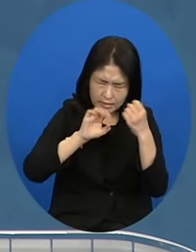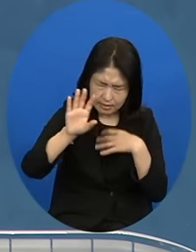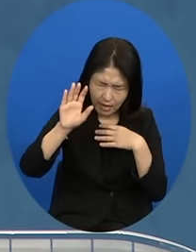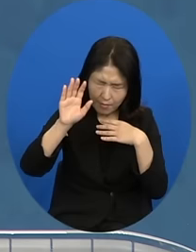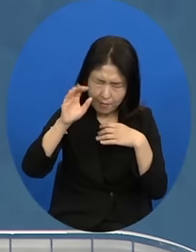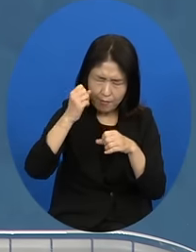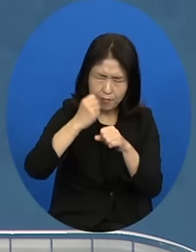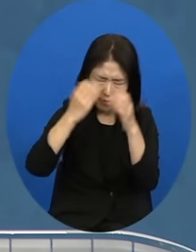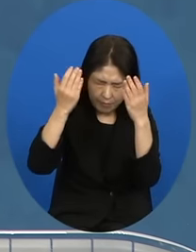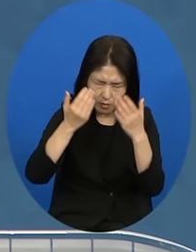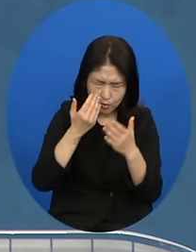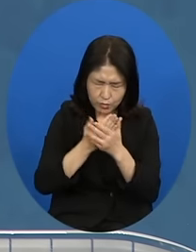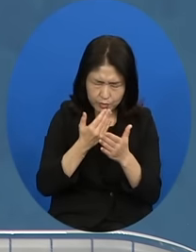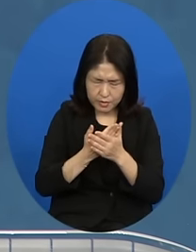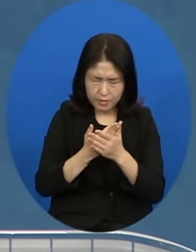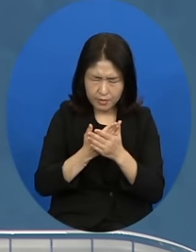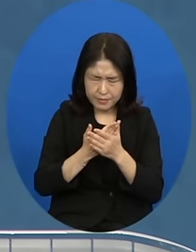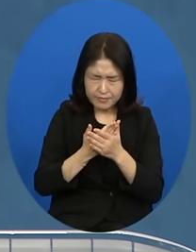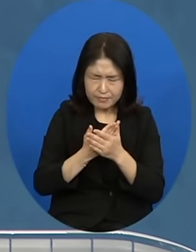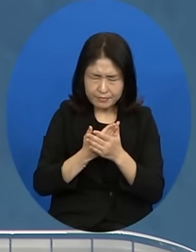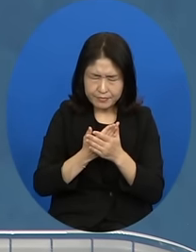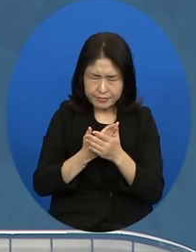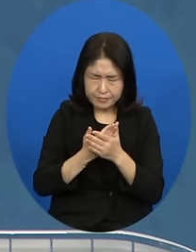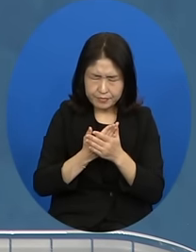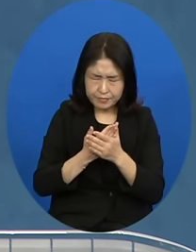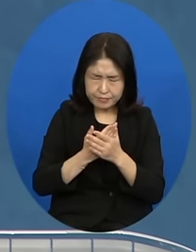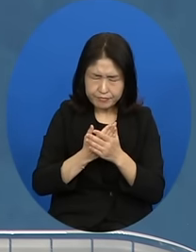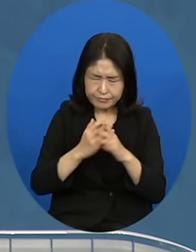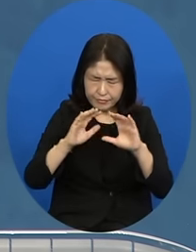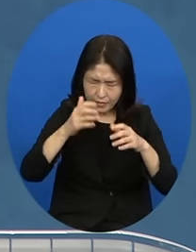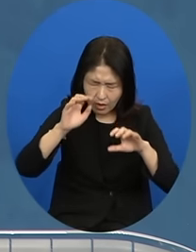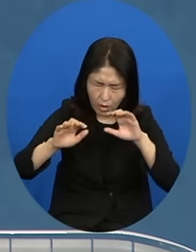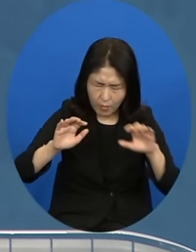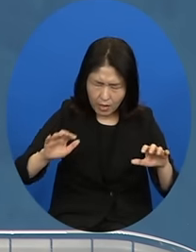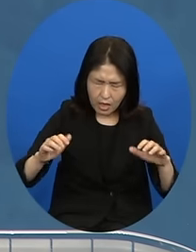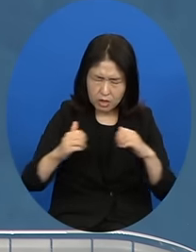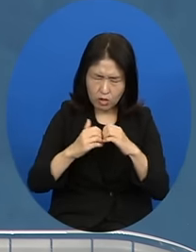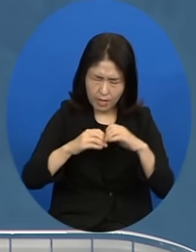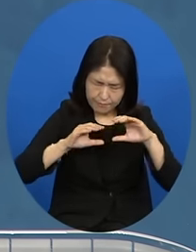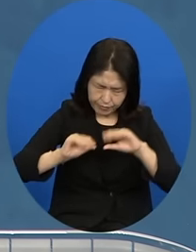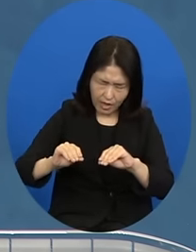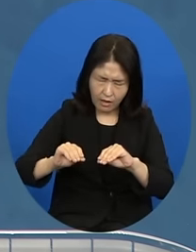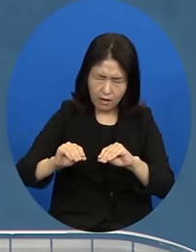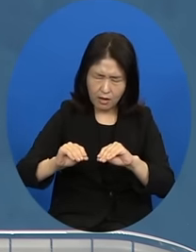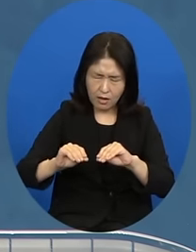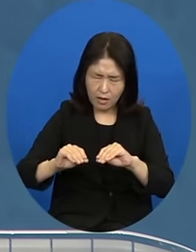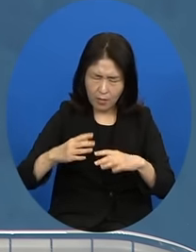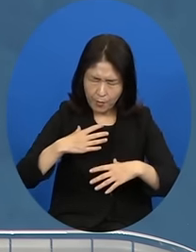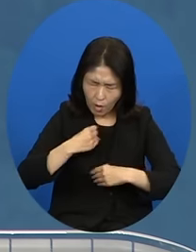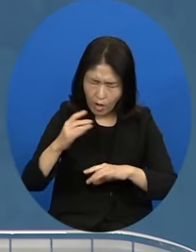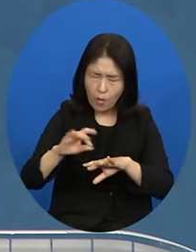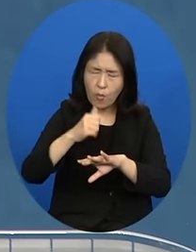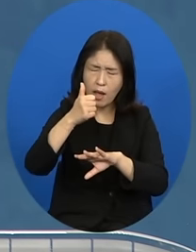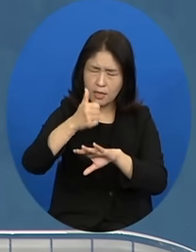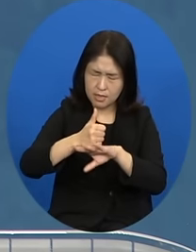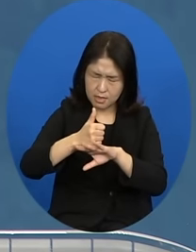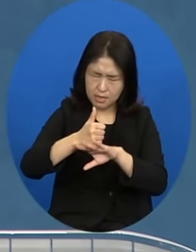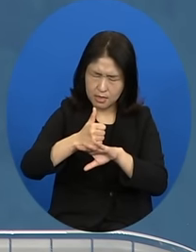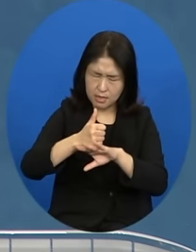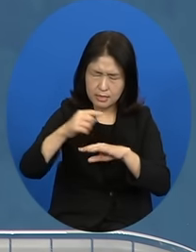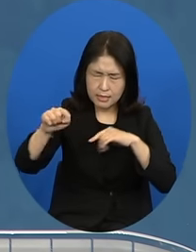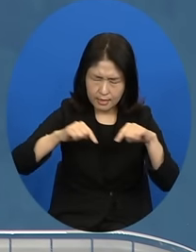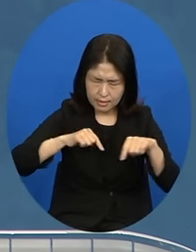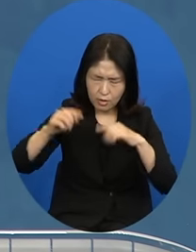하여 주옵소서. 하나님, 열방에 일어나는 전쟁이 그치고 평화의 왕이신 주님께서